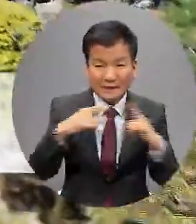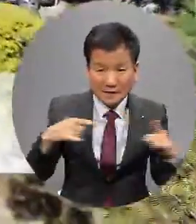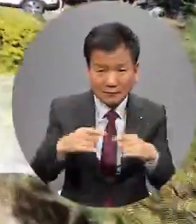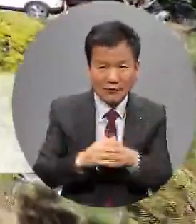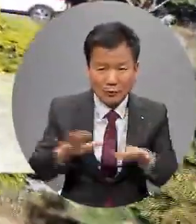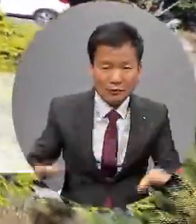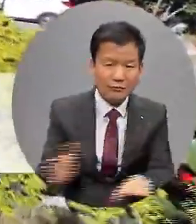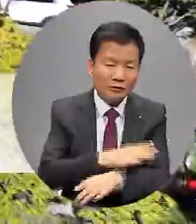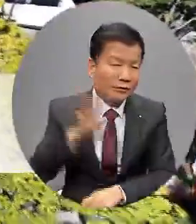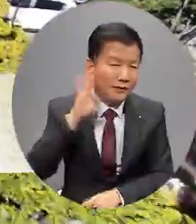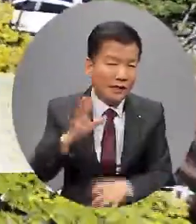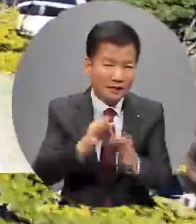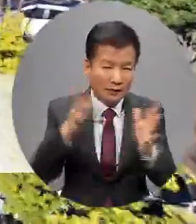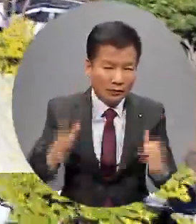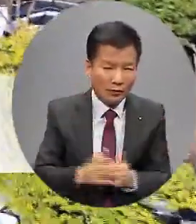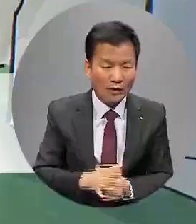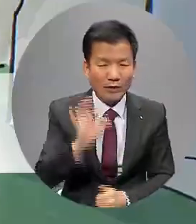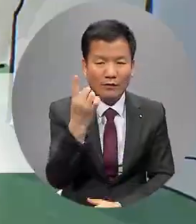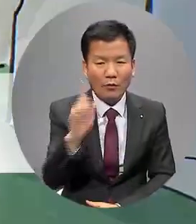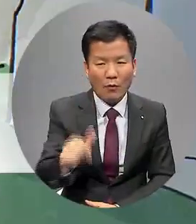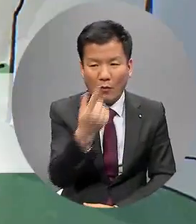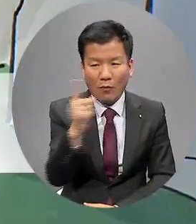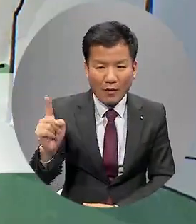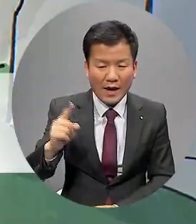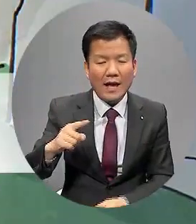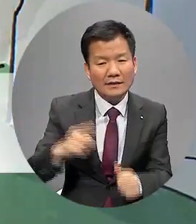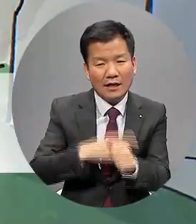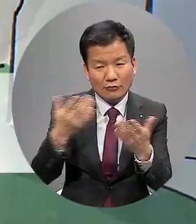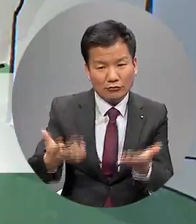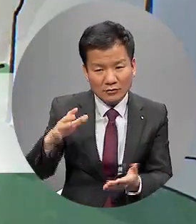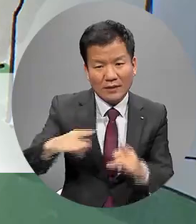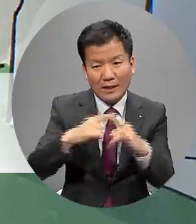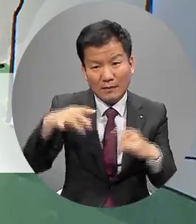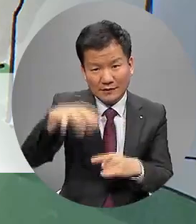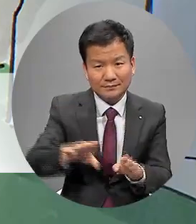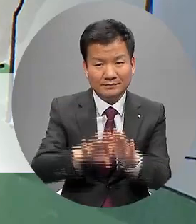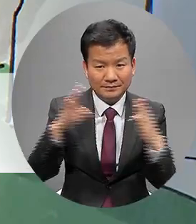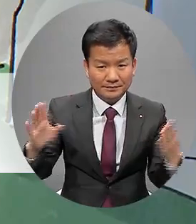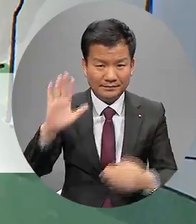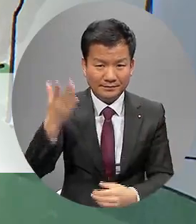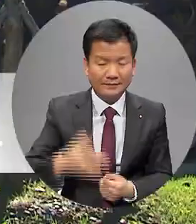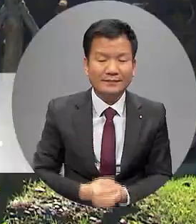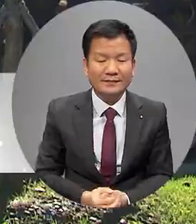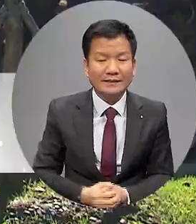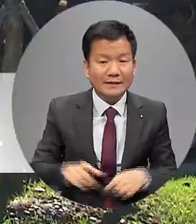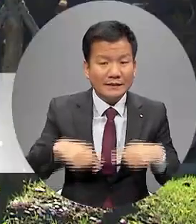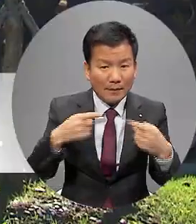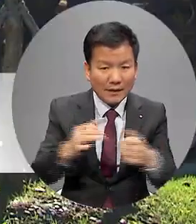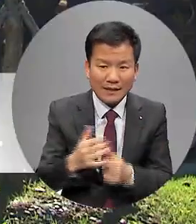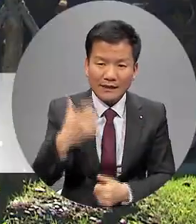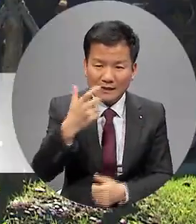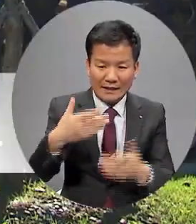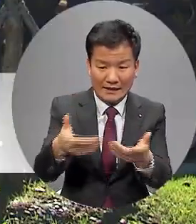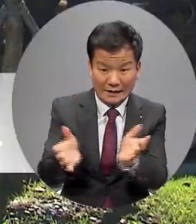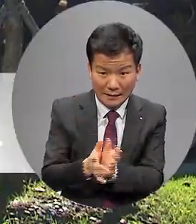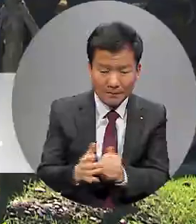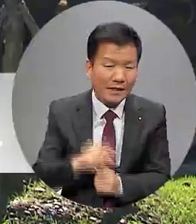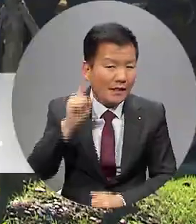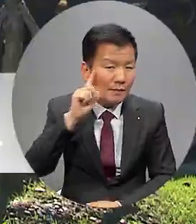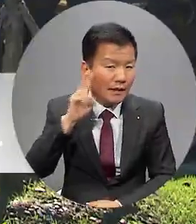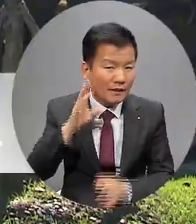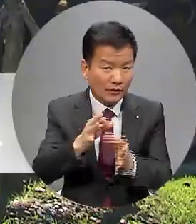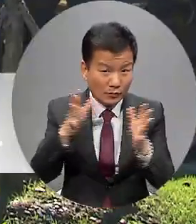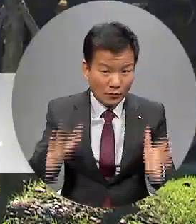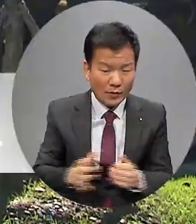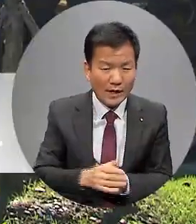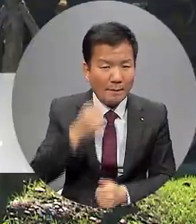캠프가부터 4일 동안 옥화 자연휴양림 캠핑장에서 열립니다 참가자 예계 팀은 1박 2일